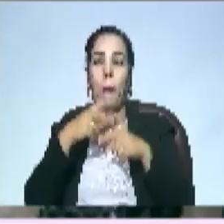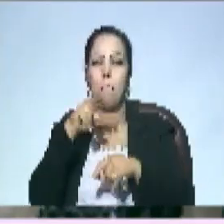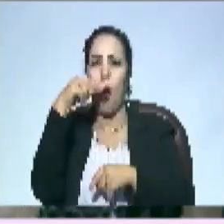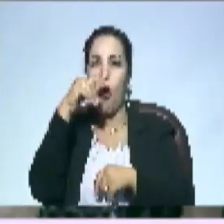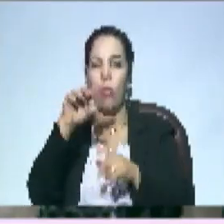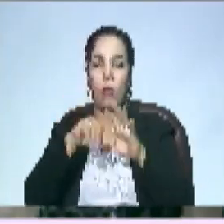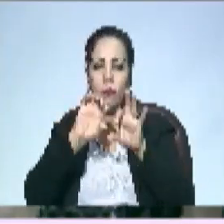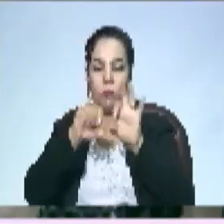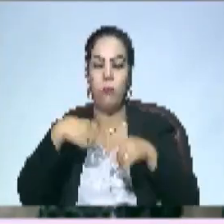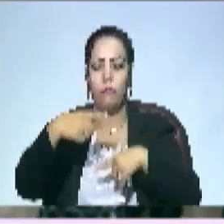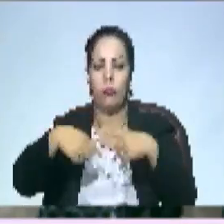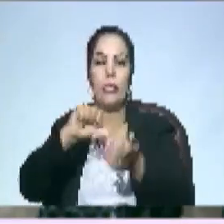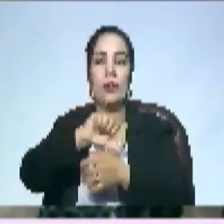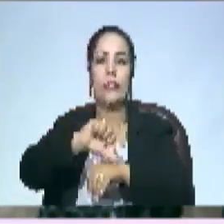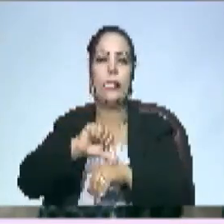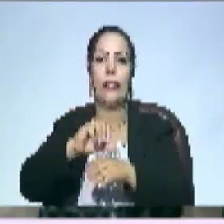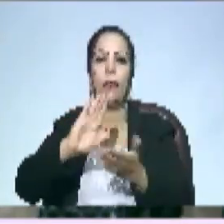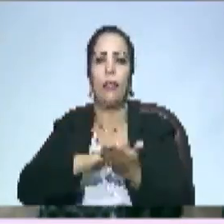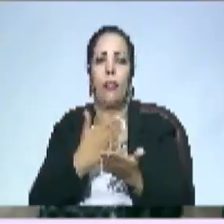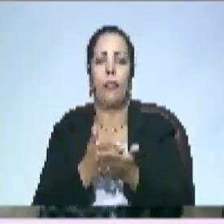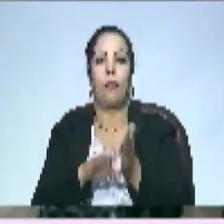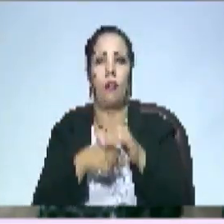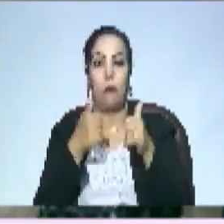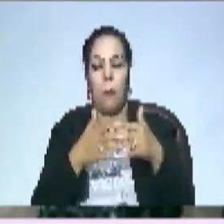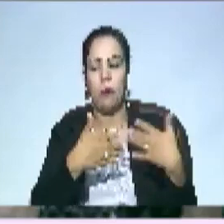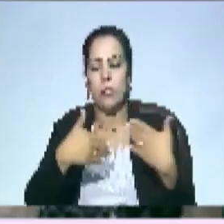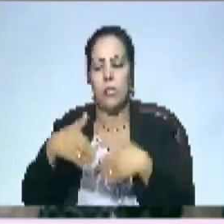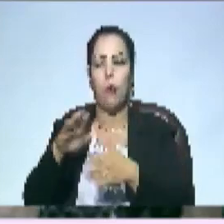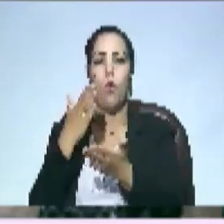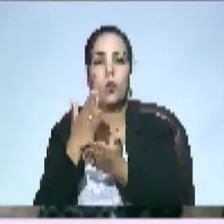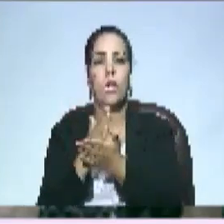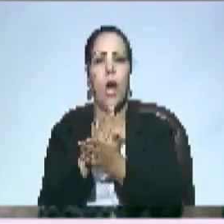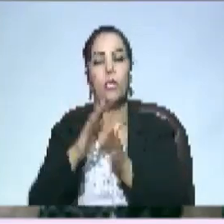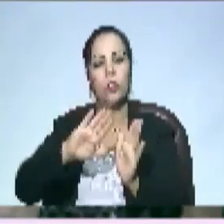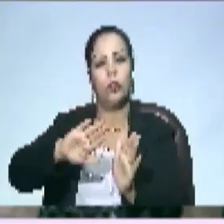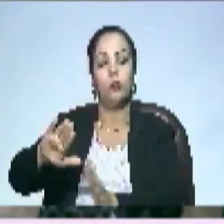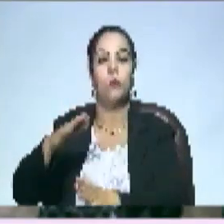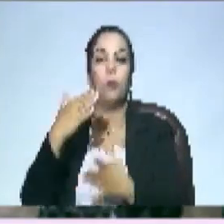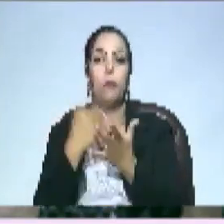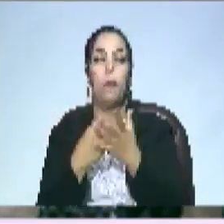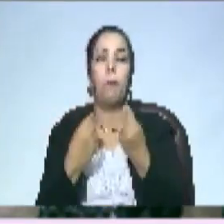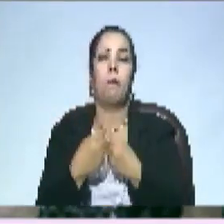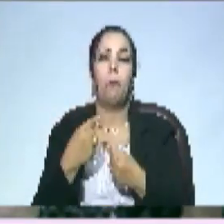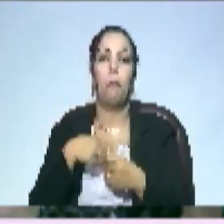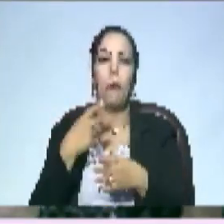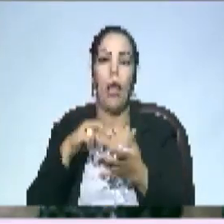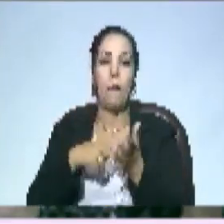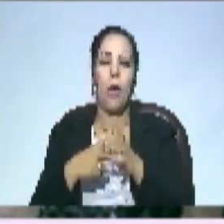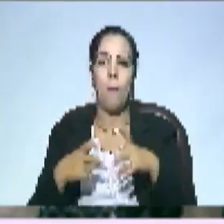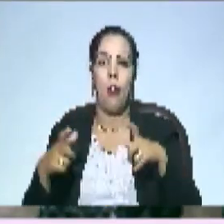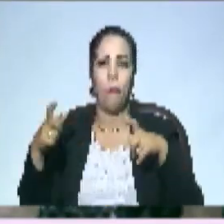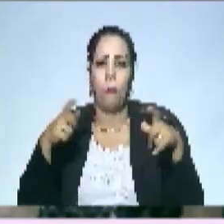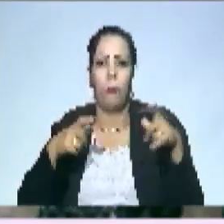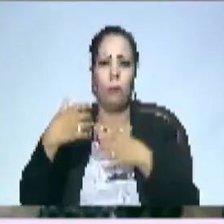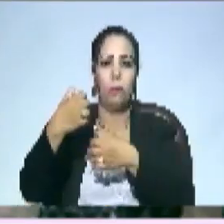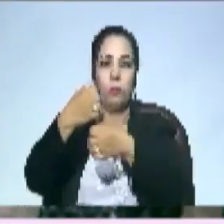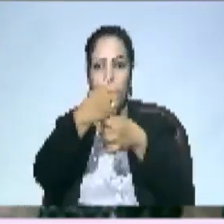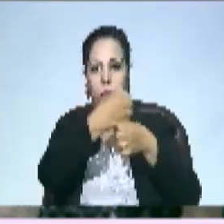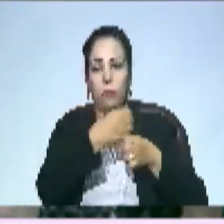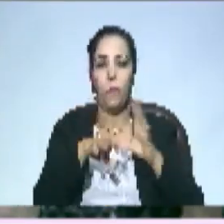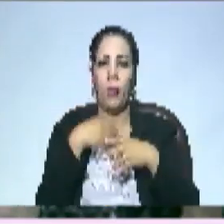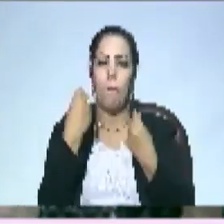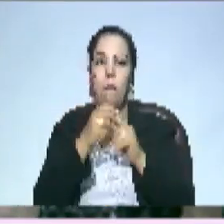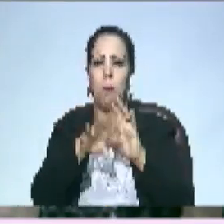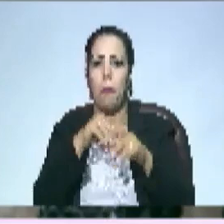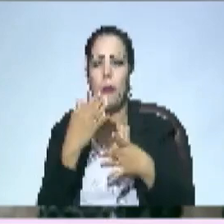الزيت الكميه كلها واتقلت وكده خلاص، يسيبه يبرد، وبعدين عمل الكريم او الكريمه اللي هيحشي بيها. تمام